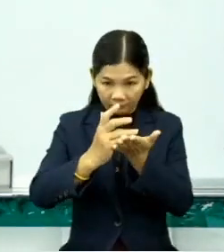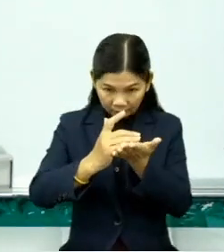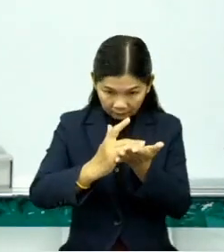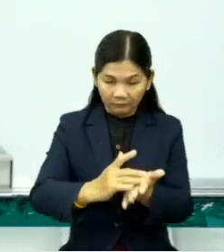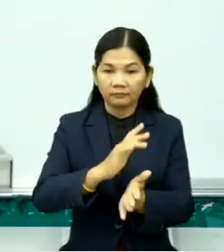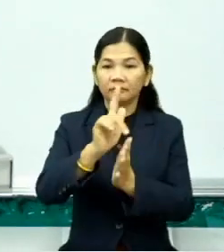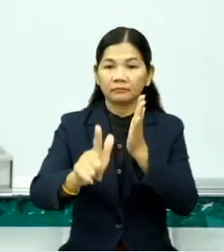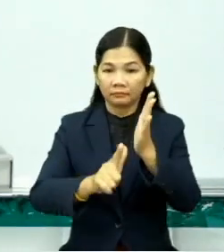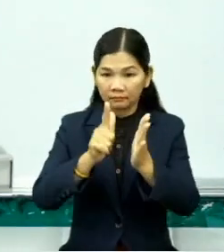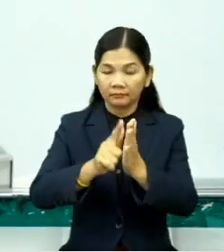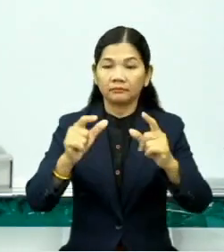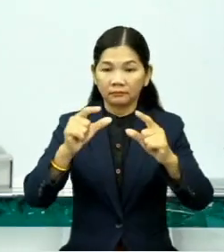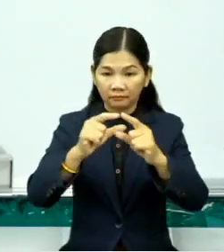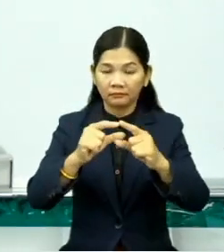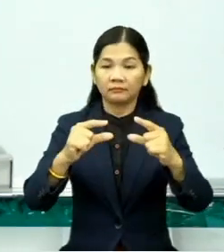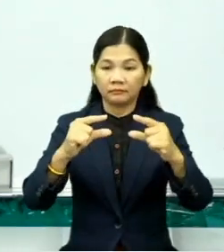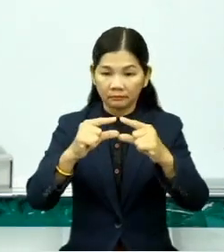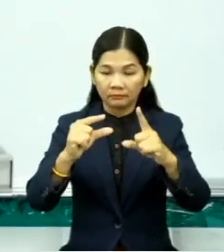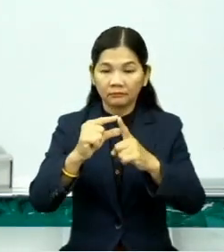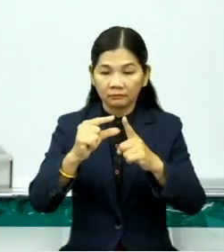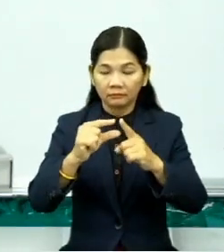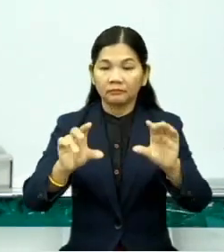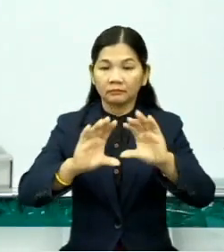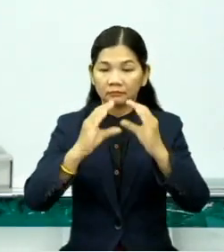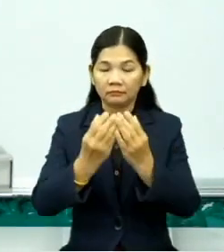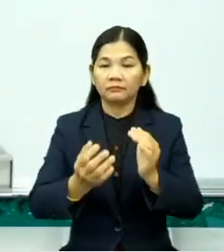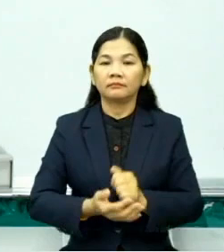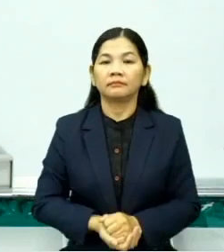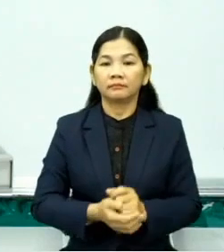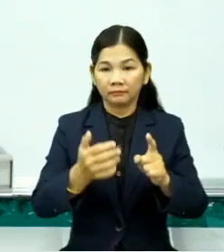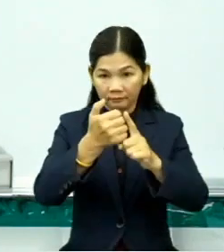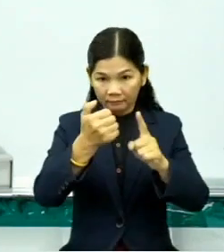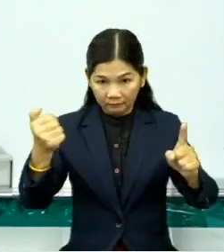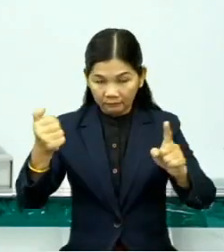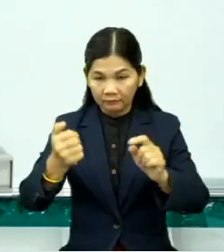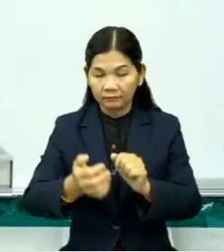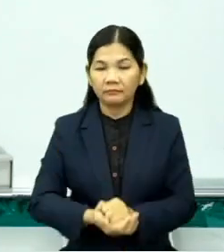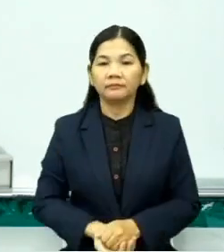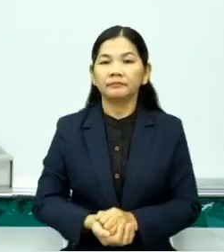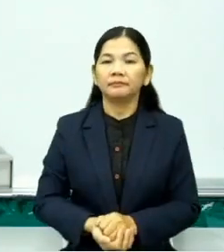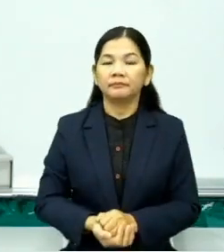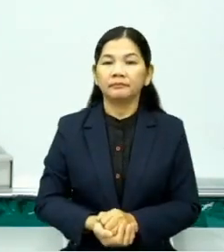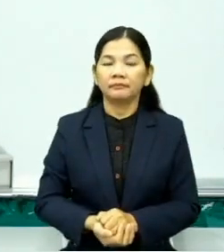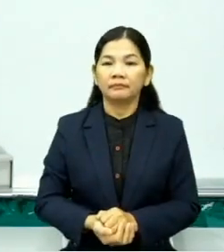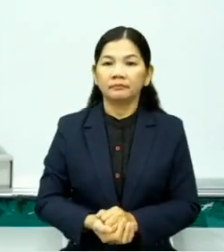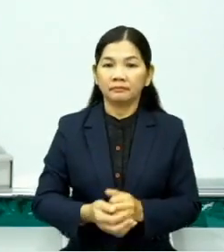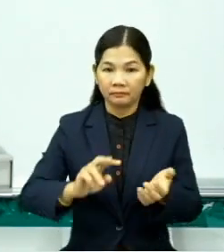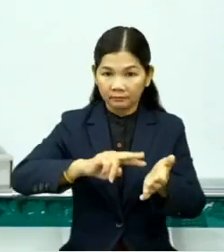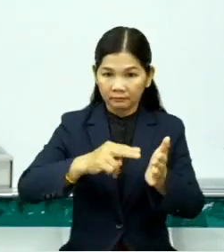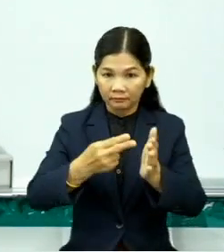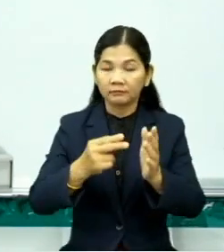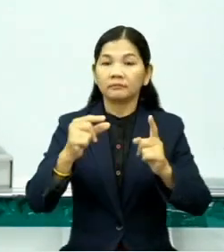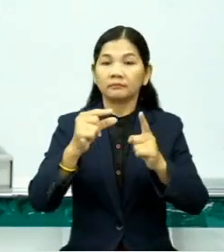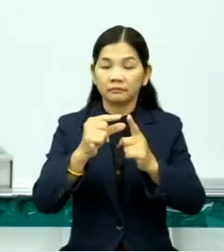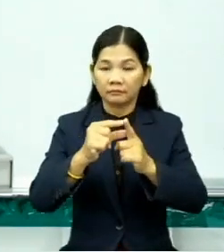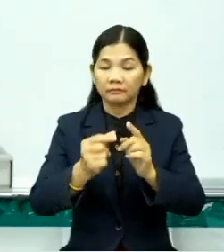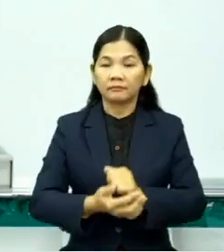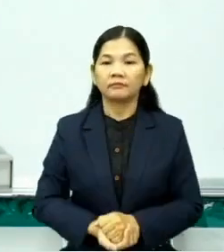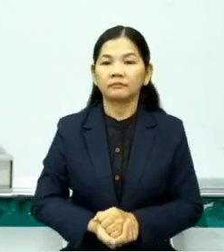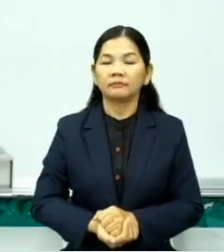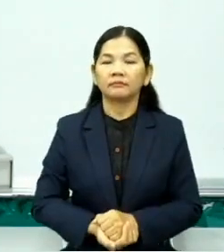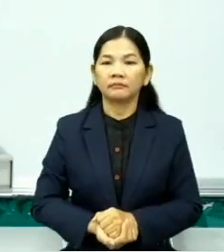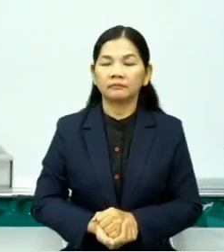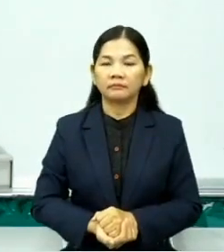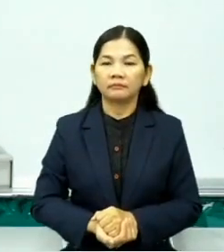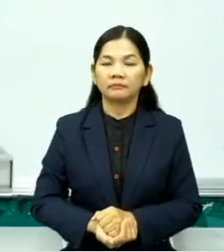ទៅកូនចាល្អណាស់គឺថ្នាក់ពាក្យជានាមណាកូនចាចំណ័យរបស់ពាក្យកូនចាមានន័យដូចម្ដេ